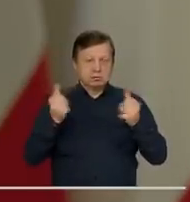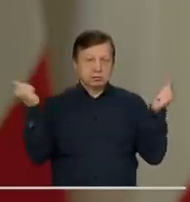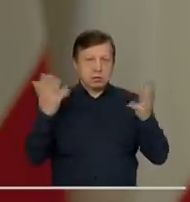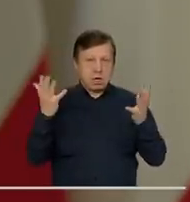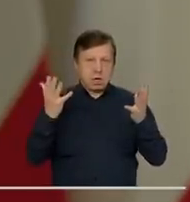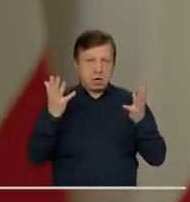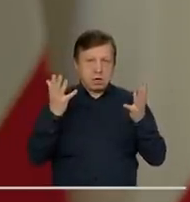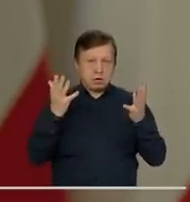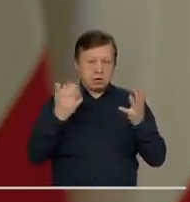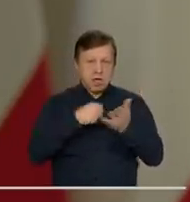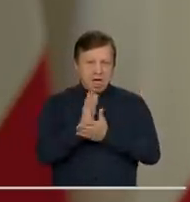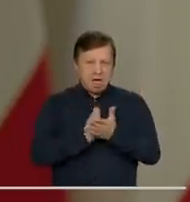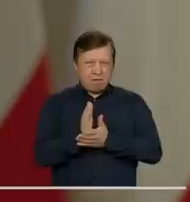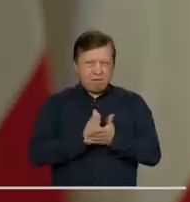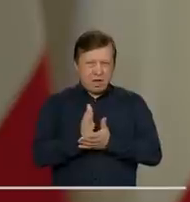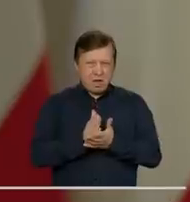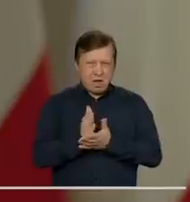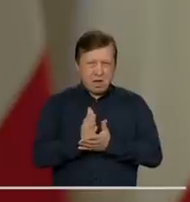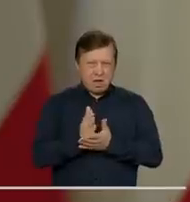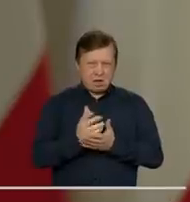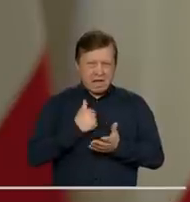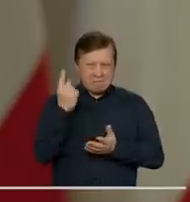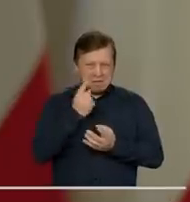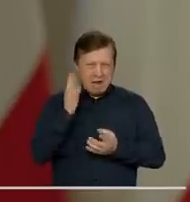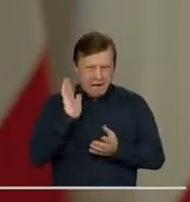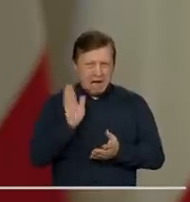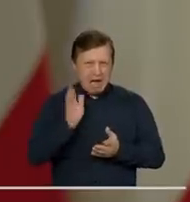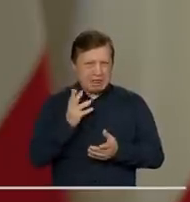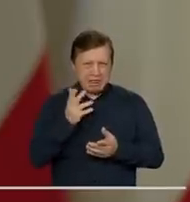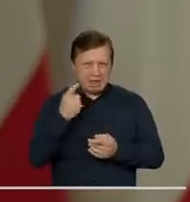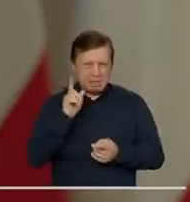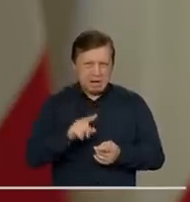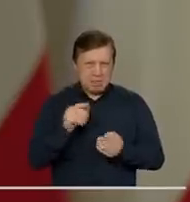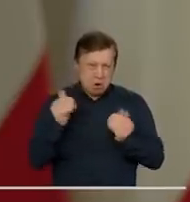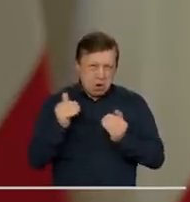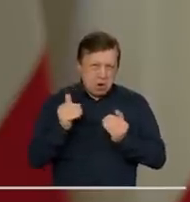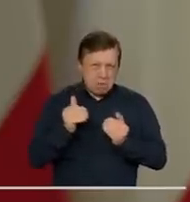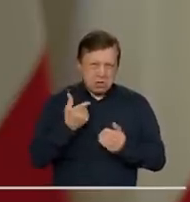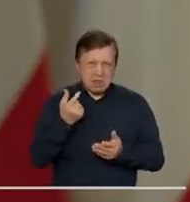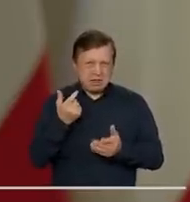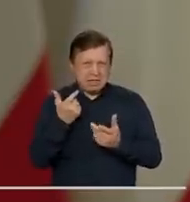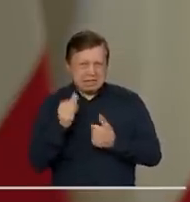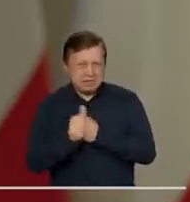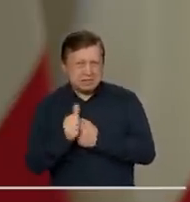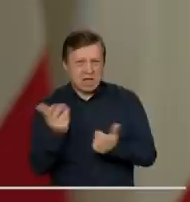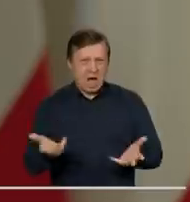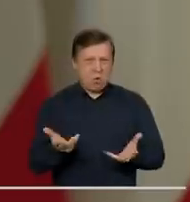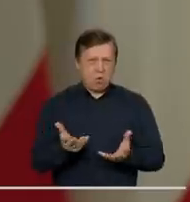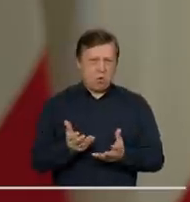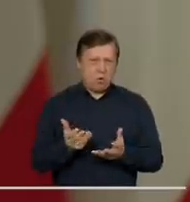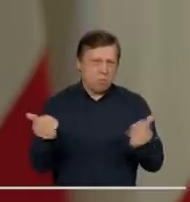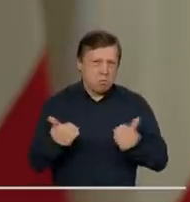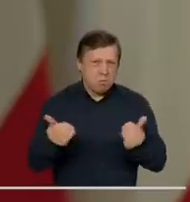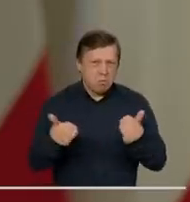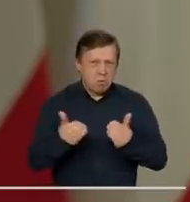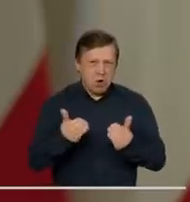Szok, rozpacz, niedowierzanie, jakaś resztka nadziei, że może właściwie nic się nie stało, że może